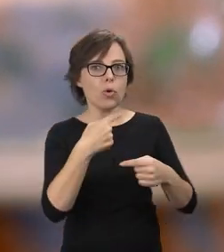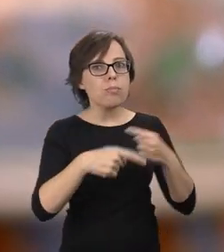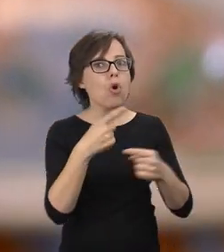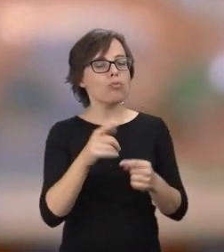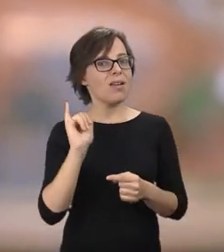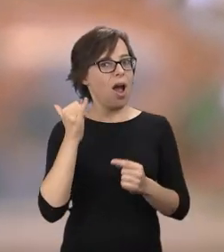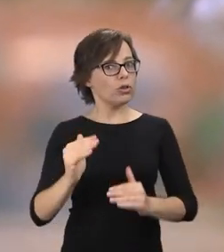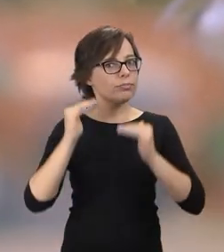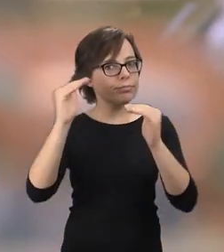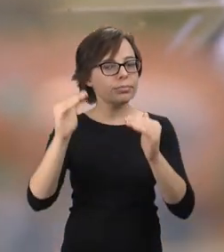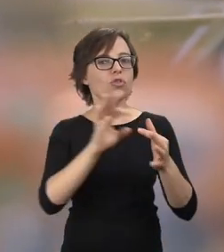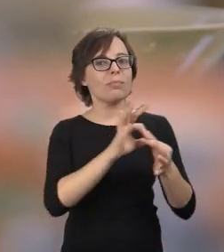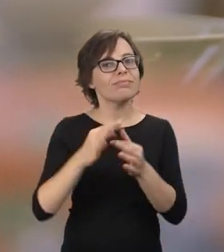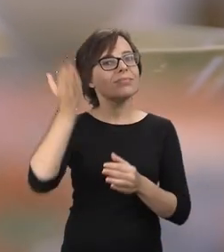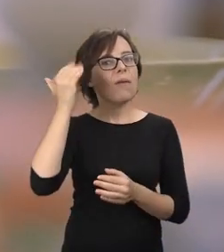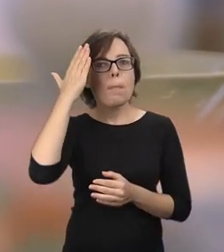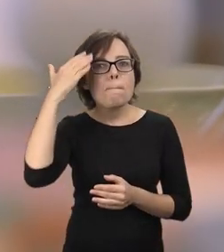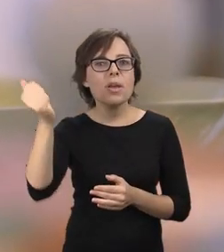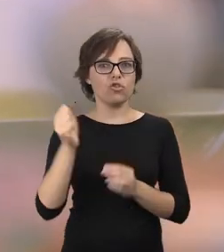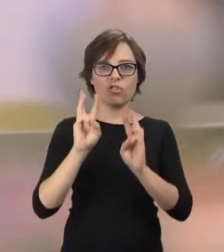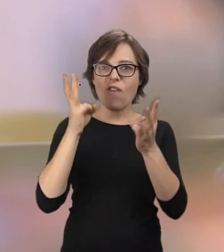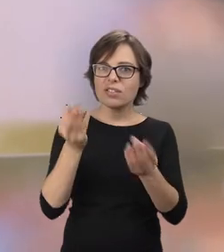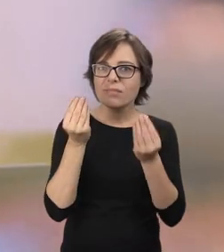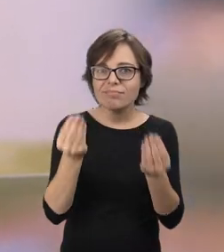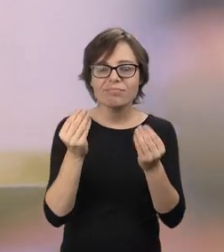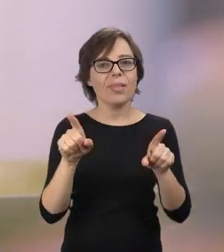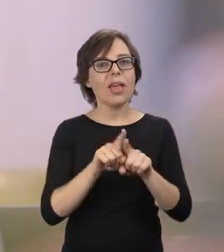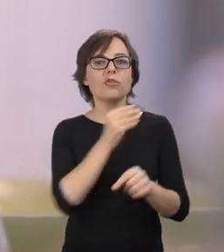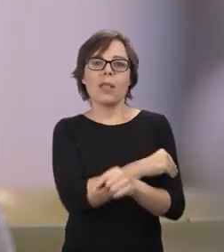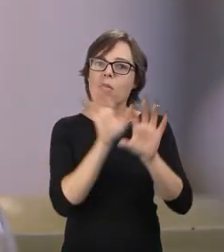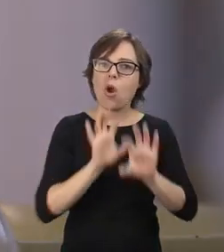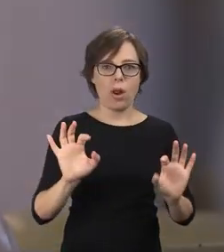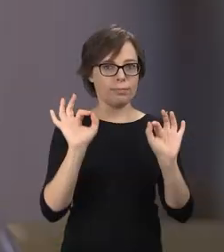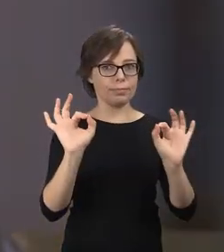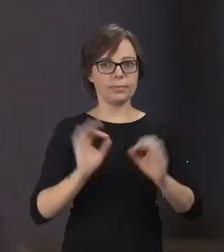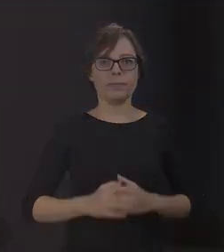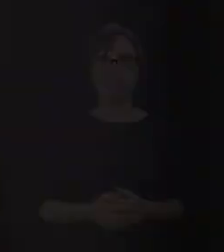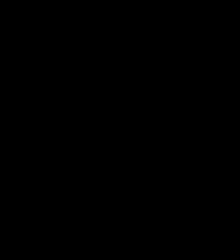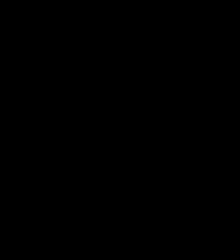nawiązanie do wielkich mistrzów, wspaniałych warsztatów, dekoracji, materiału.